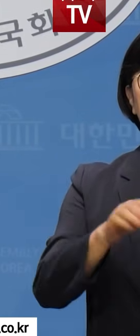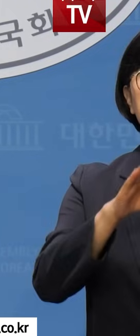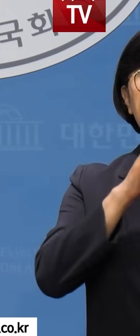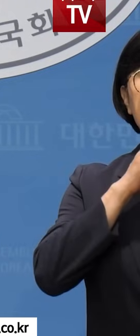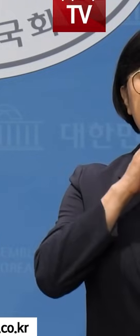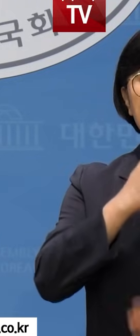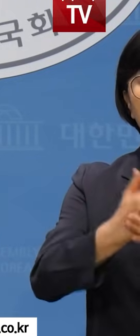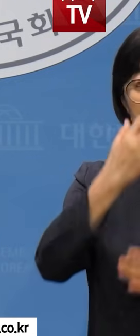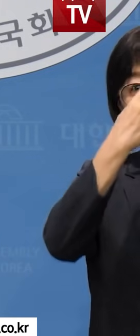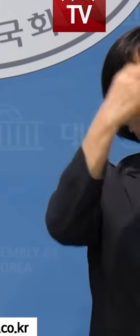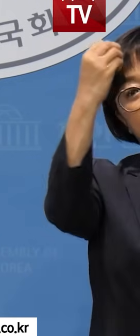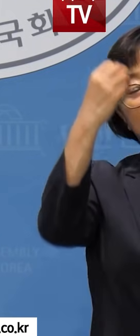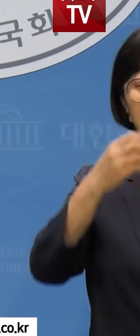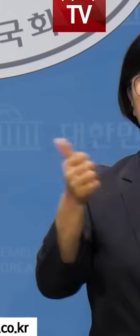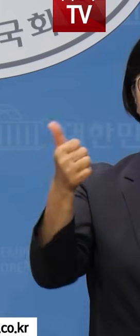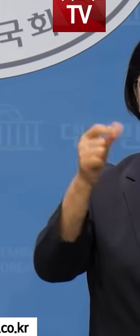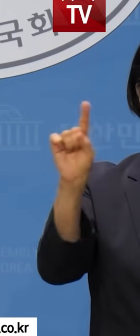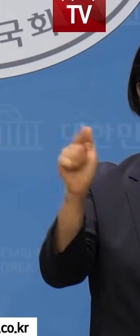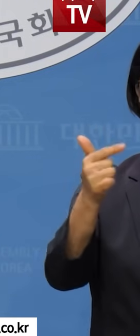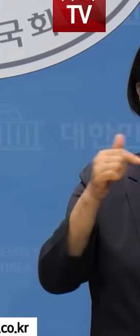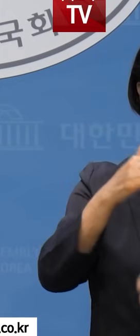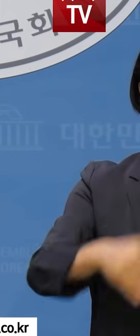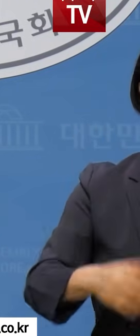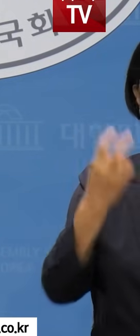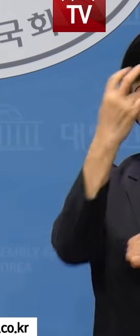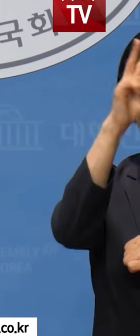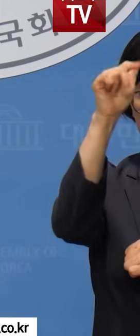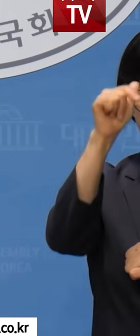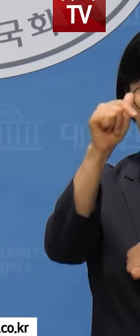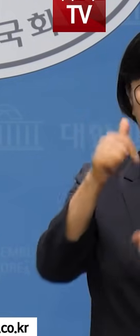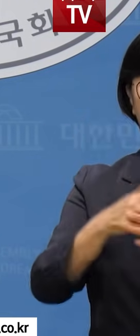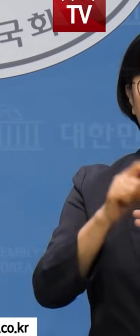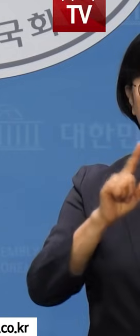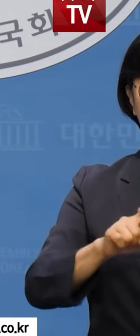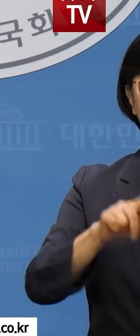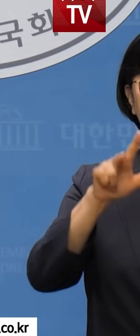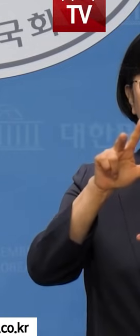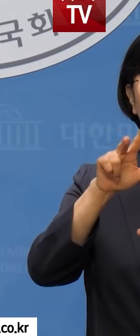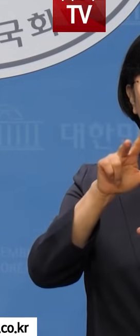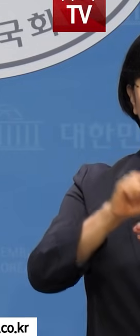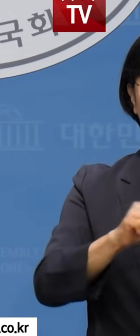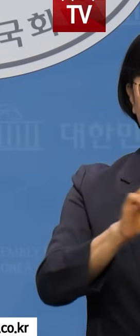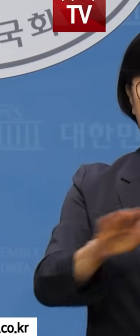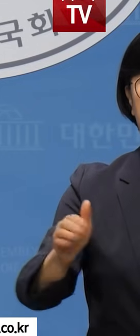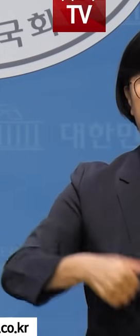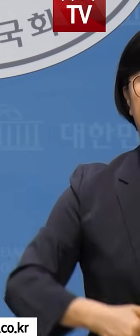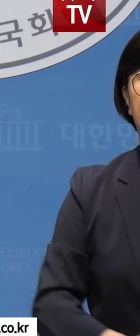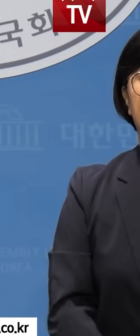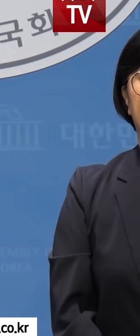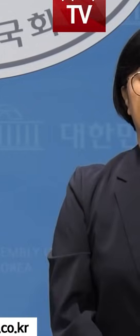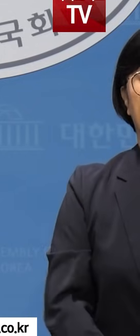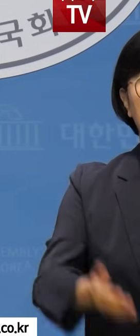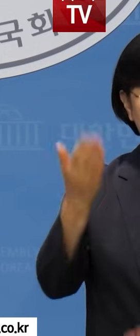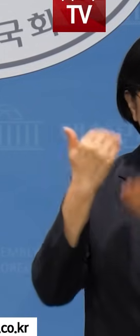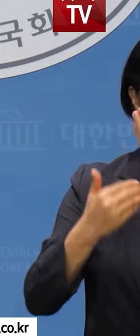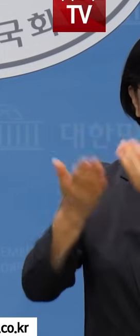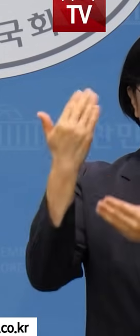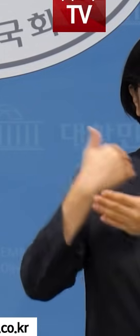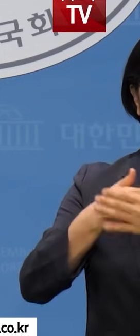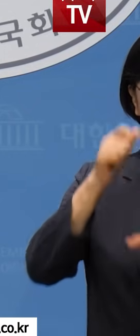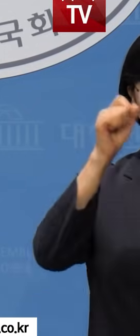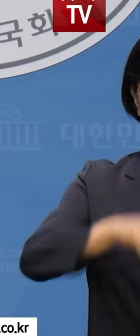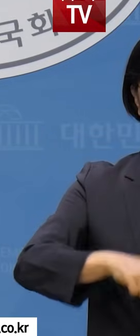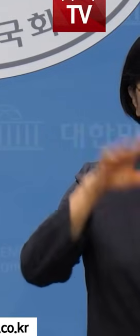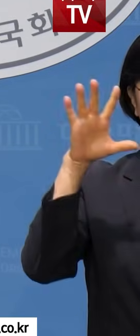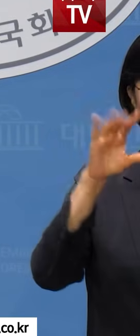유아독존, 오만불손, 한동훈식 검찰의 이중잣대에 철퇴를 내려야 합니다. 과거에는